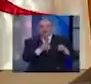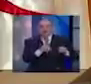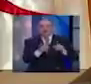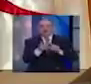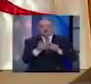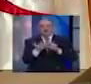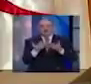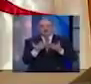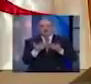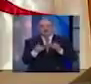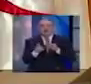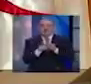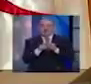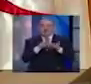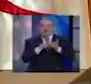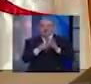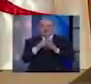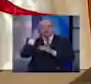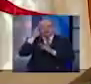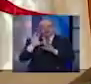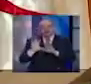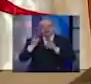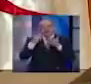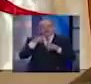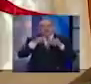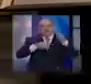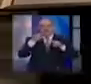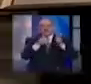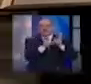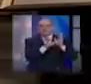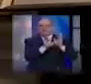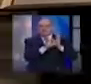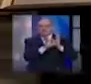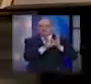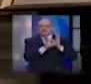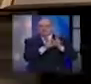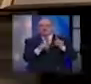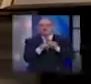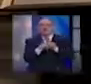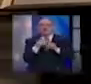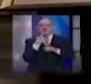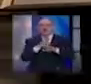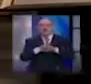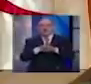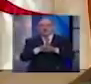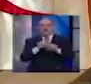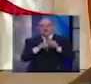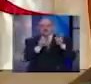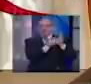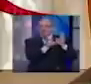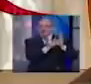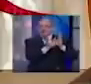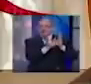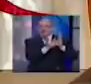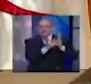وي يتكلم على ناحيه خمسه ولا اربعه ما طبقوش المعلومات لي زوريونتاسيون وكذا ولا